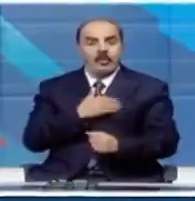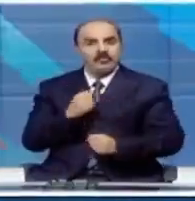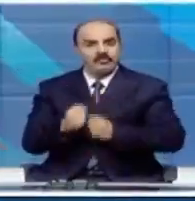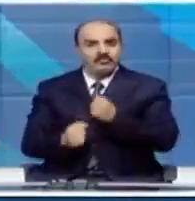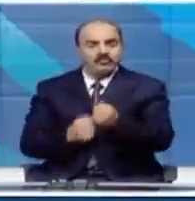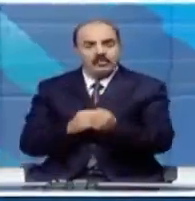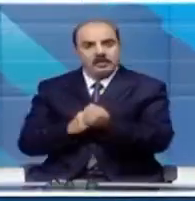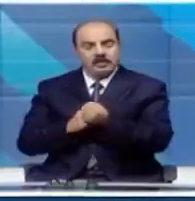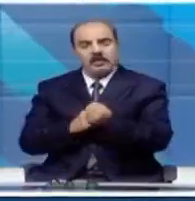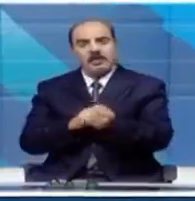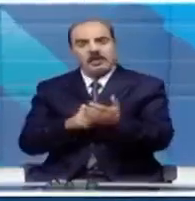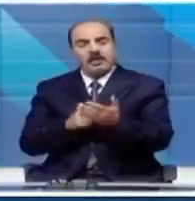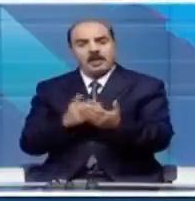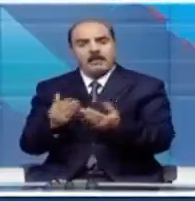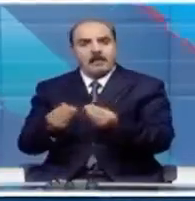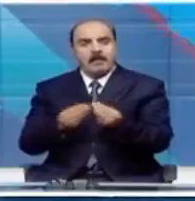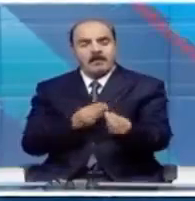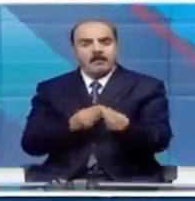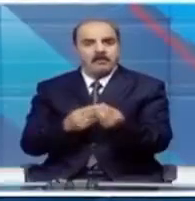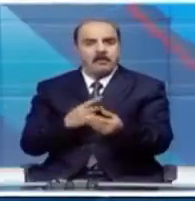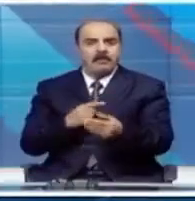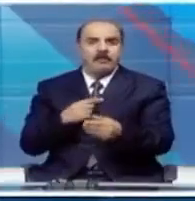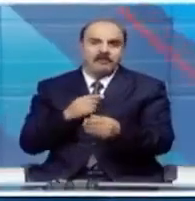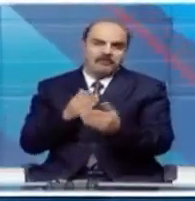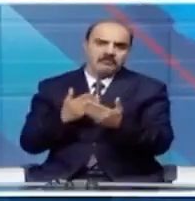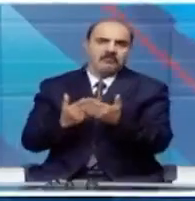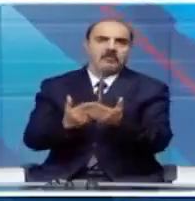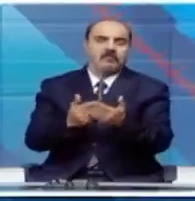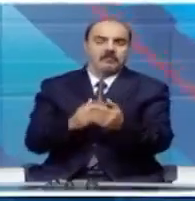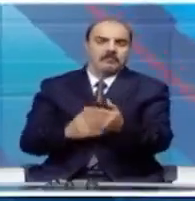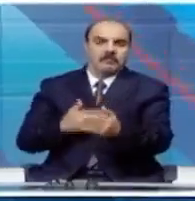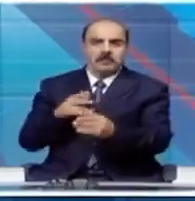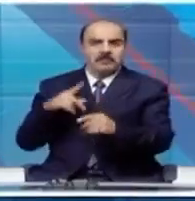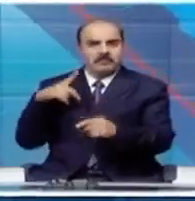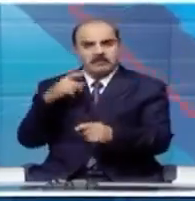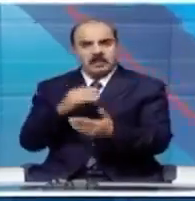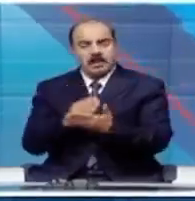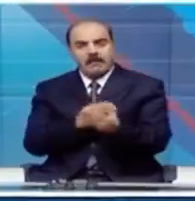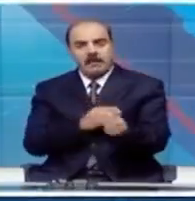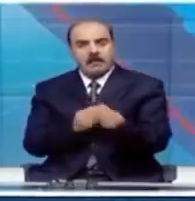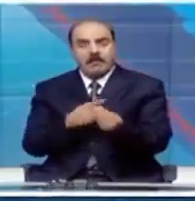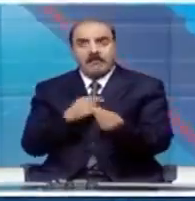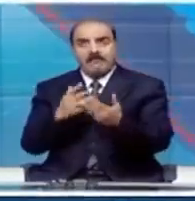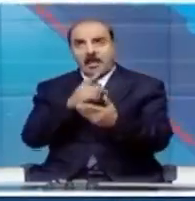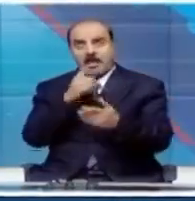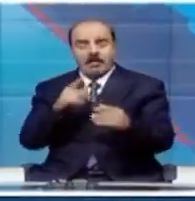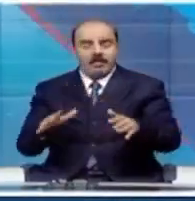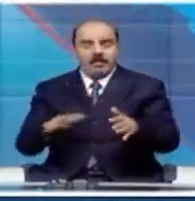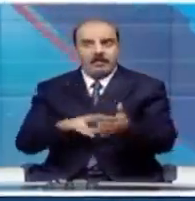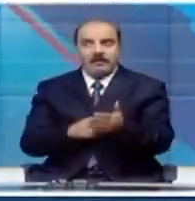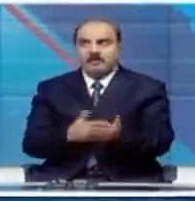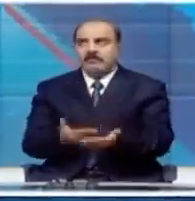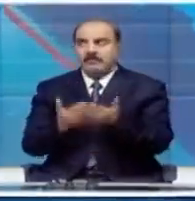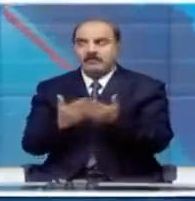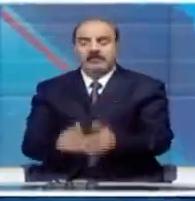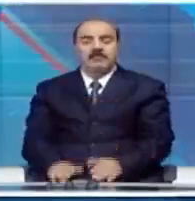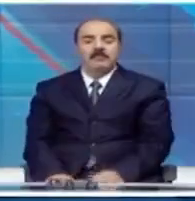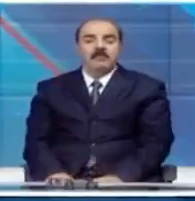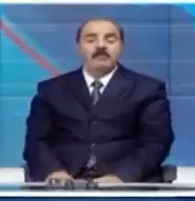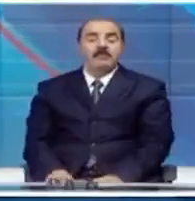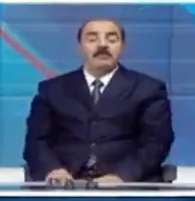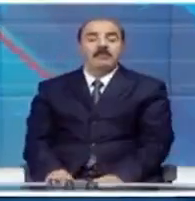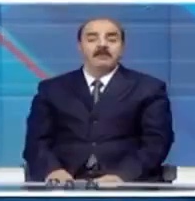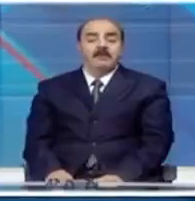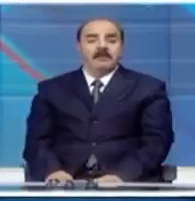لتعزيز مرونه الاقتصاد الوطني تجاه التقلبات السياسيه والاقتصاديه الدوليه والاقليميه ووجه في هذا